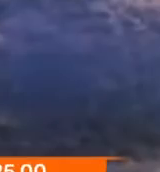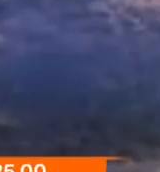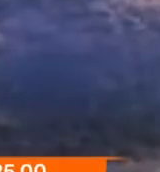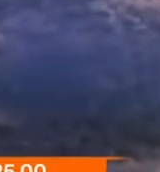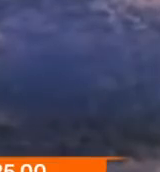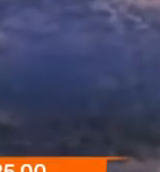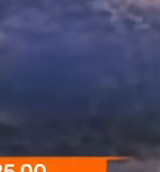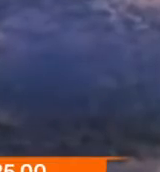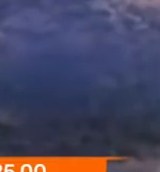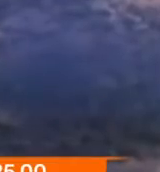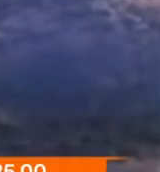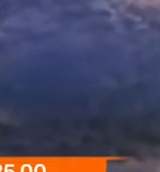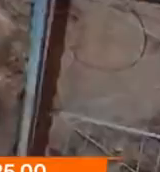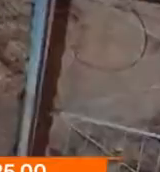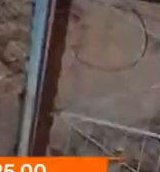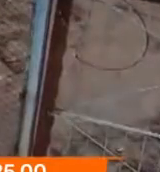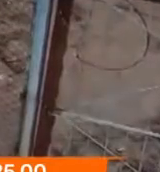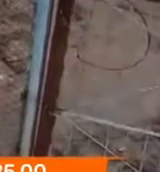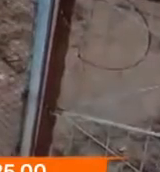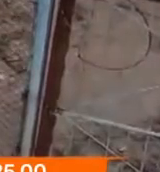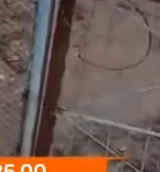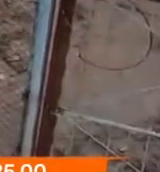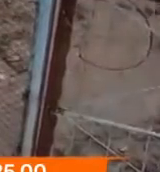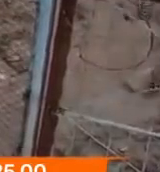birazdan ATV ana haberde.